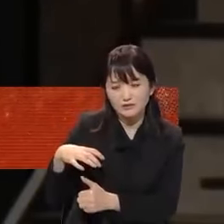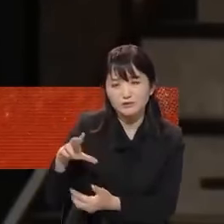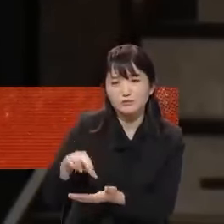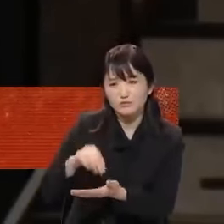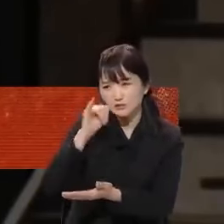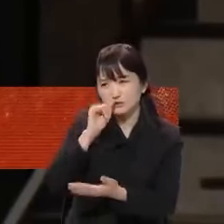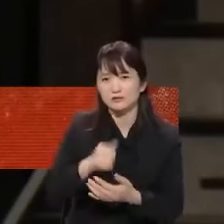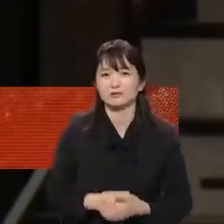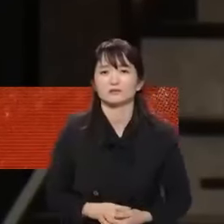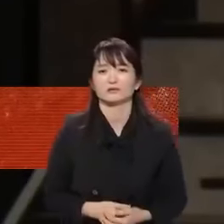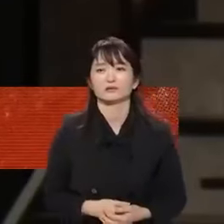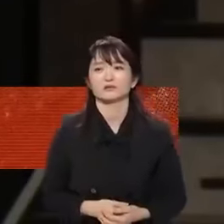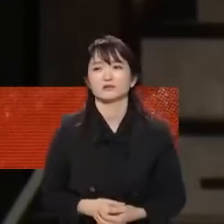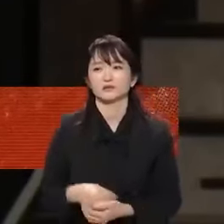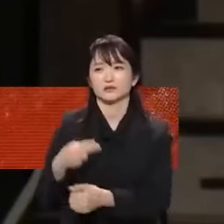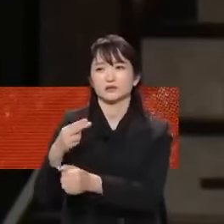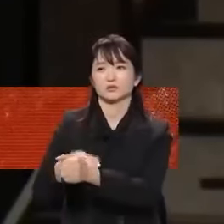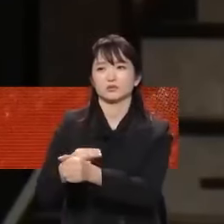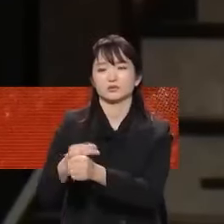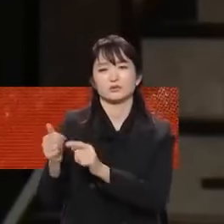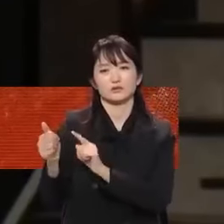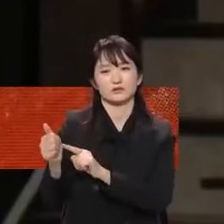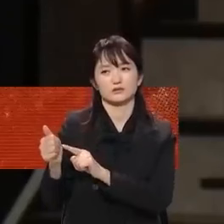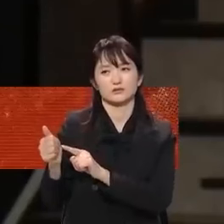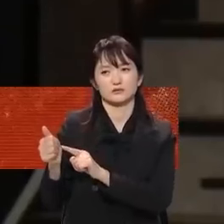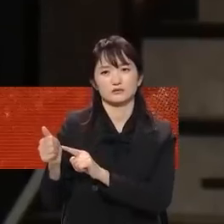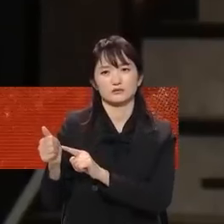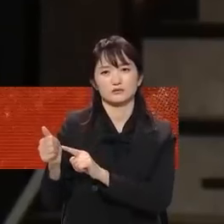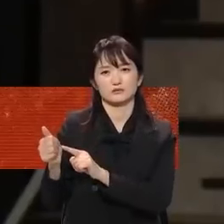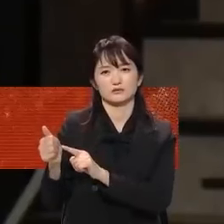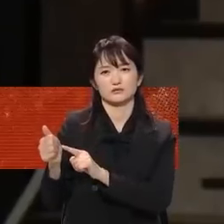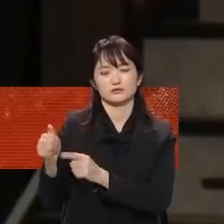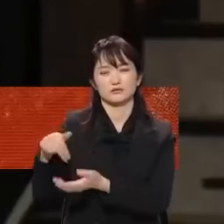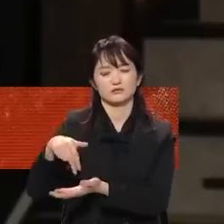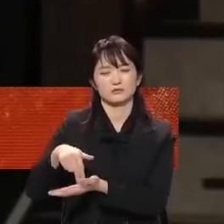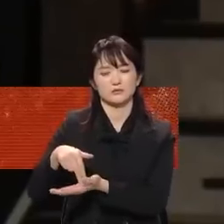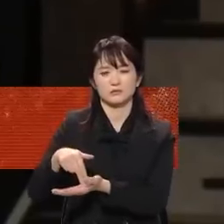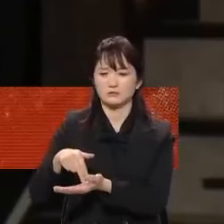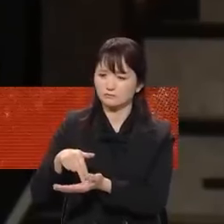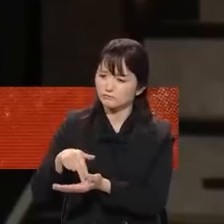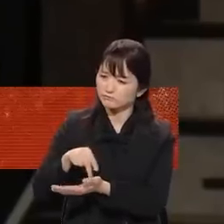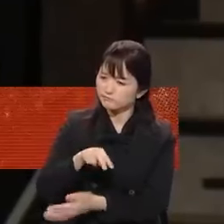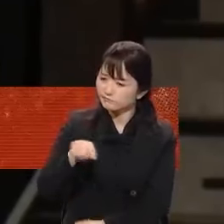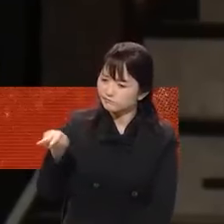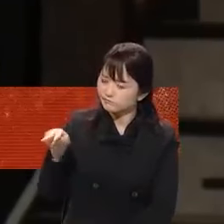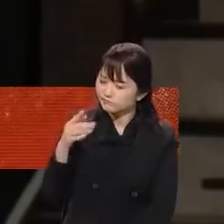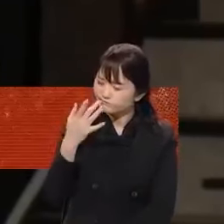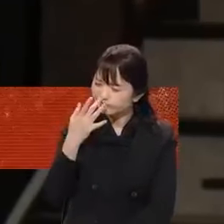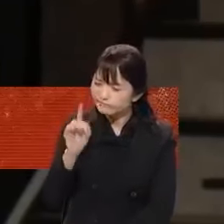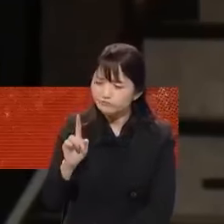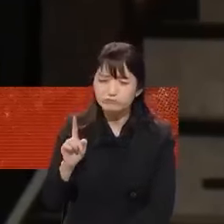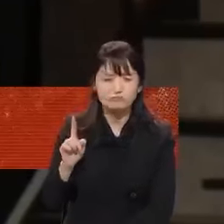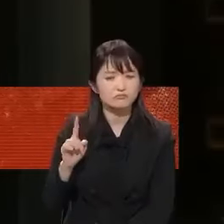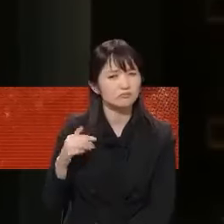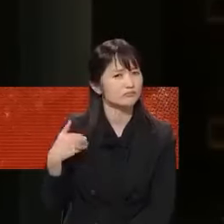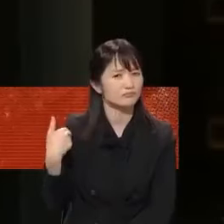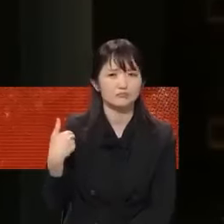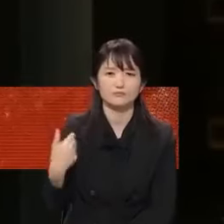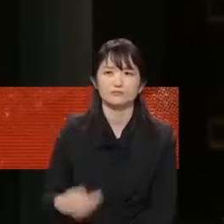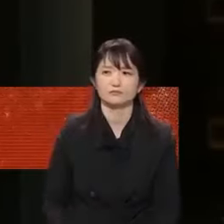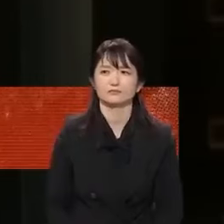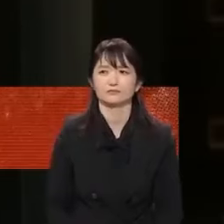그림은 사실은 교사 쪽에서 좀 이해하기는 참 어렵다는 생각이 드는 그런 상황입니다.